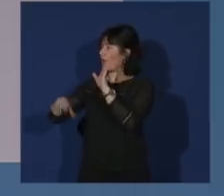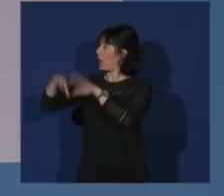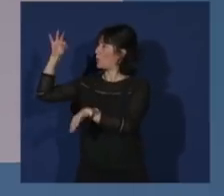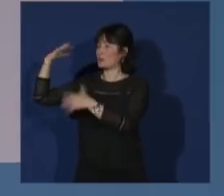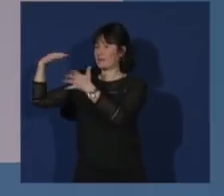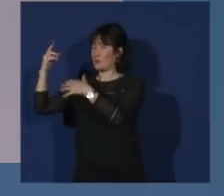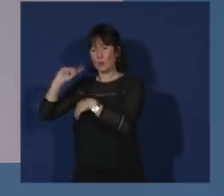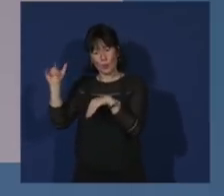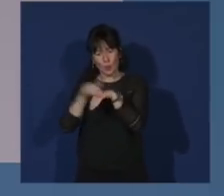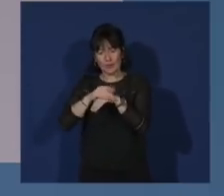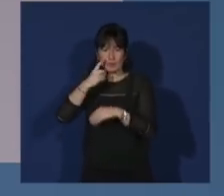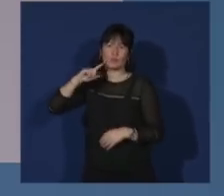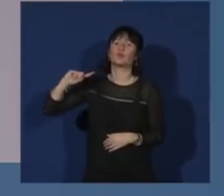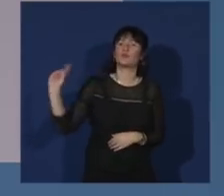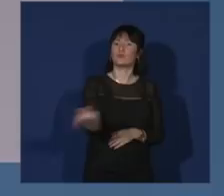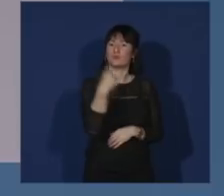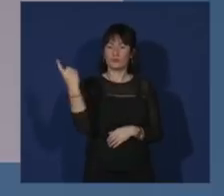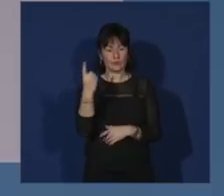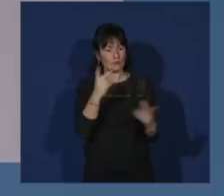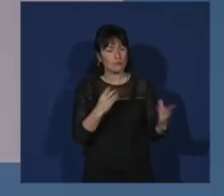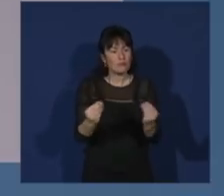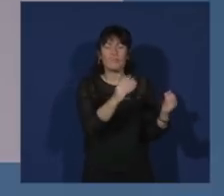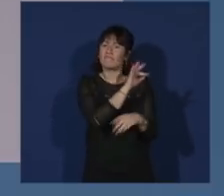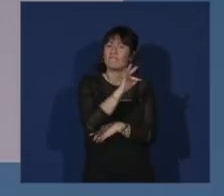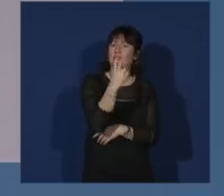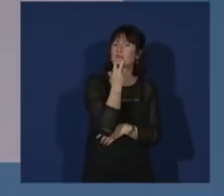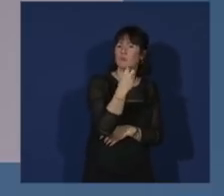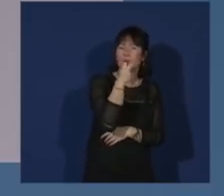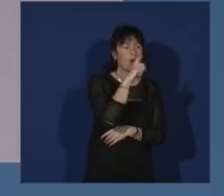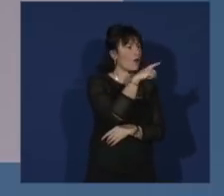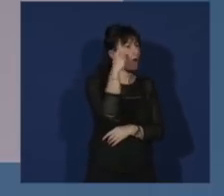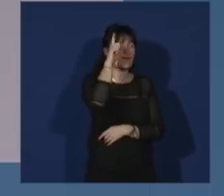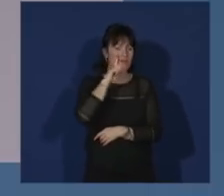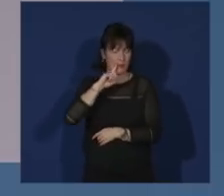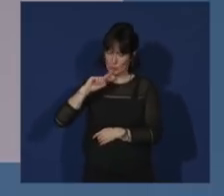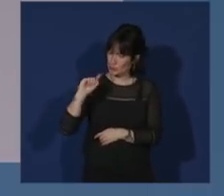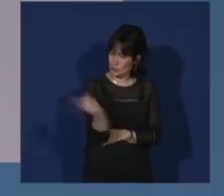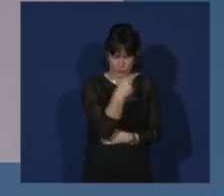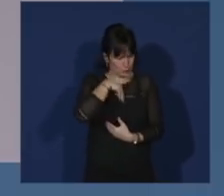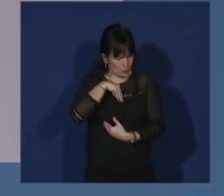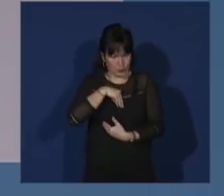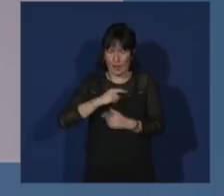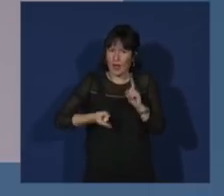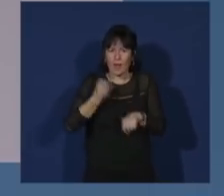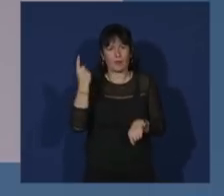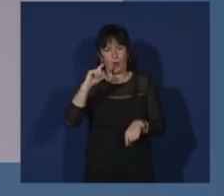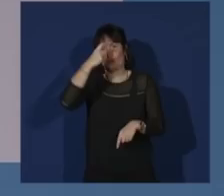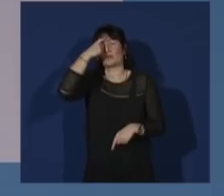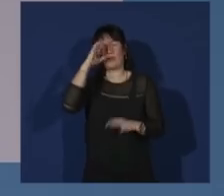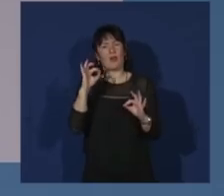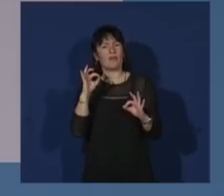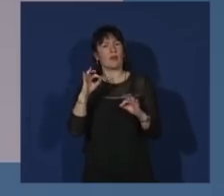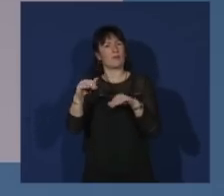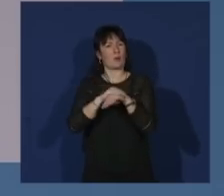politique, c'est l'affaire de tous, des citoyens et des citoyennes, et qu'elle nous concerne tous et toutes, chacun dans notre vie, dans toutes les dimensions de notre